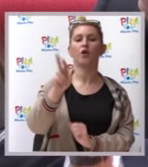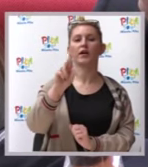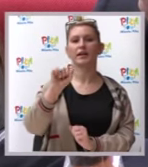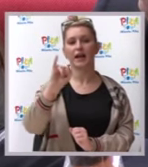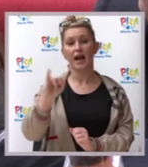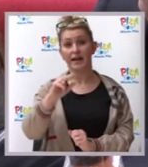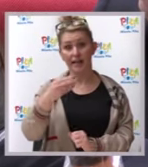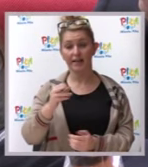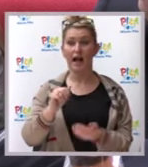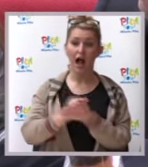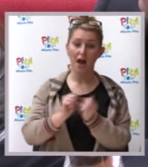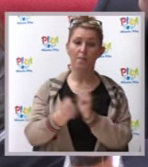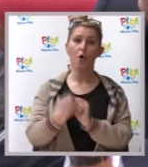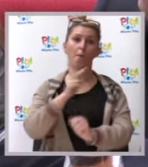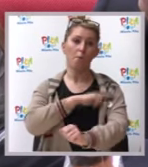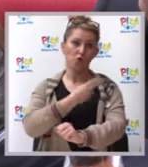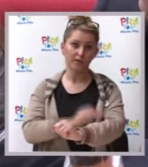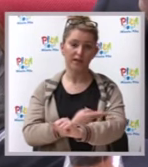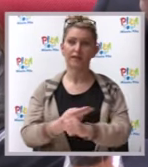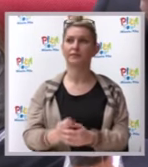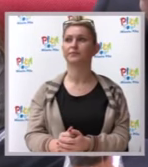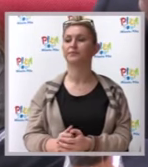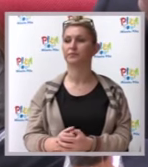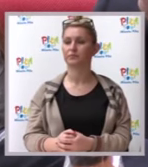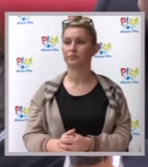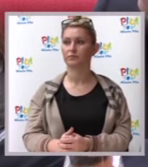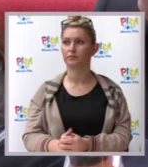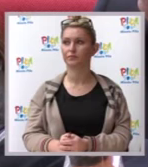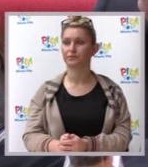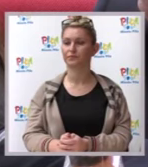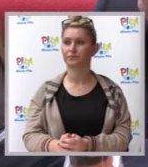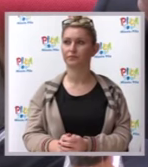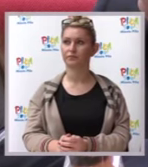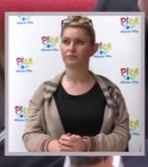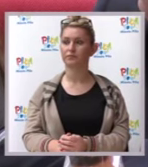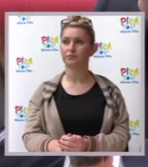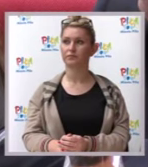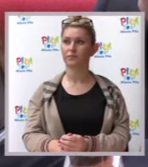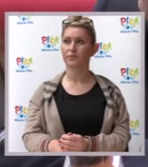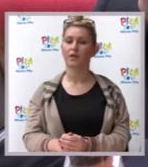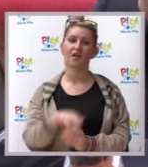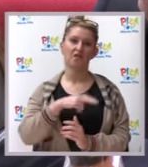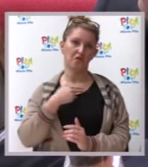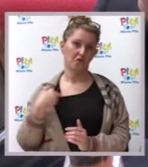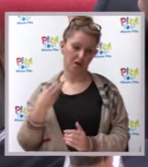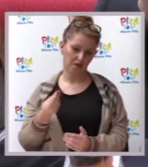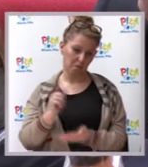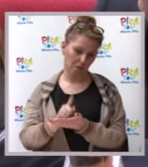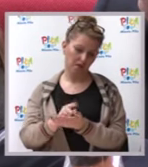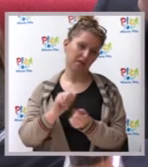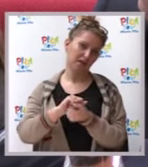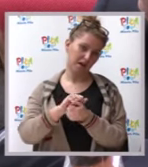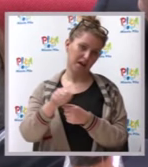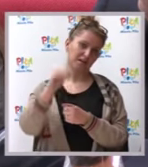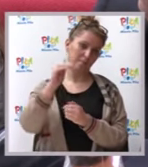czy Poznań, czyli miasto dosyć odległe, ale do niej też się porównujemy, to nasza stawka jest ustalona na poziomie